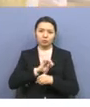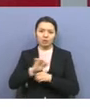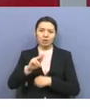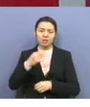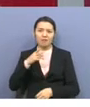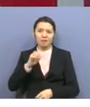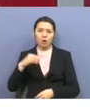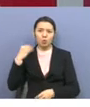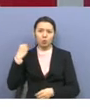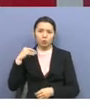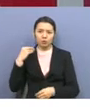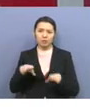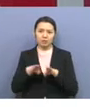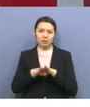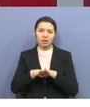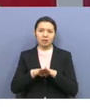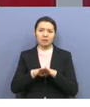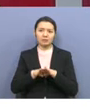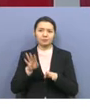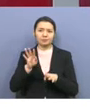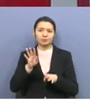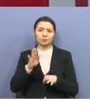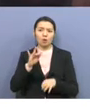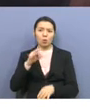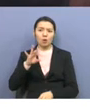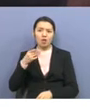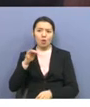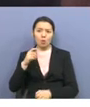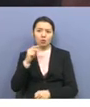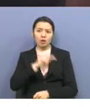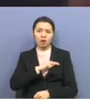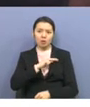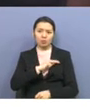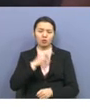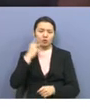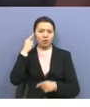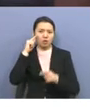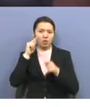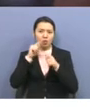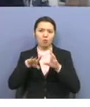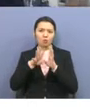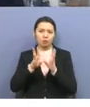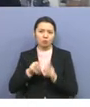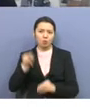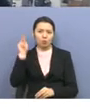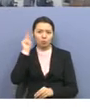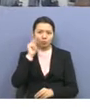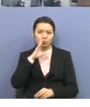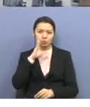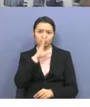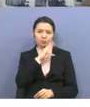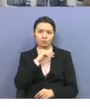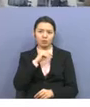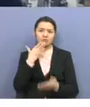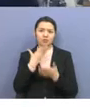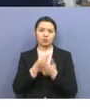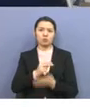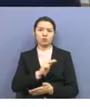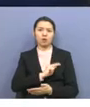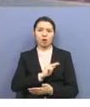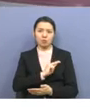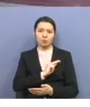мен Түркиянікі. Осы жерден нәпақа тауып жүрген Юрий Задорожный шетелдік технологияның тілін меңгеріп алыпты. Табанды жұмыстың